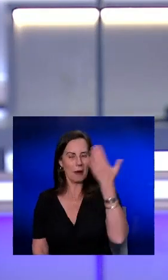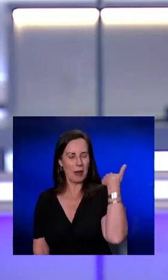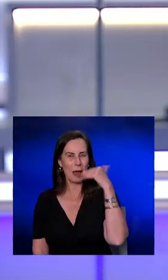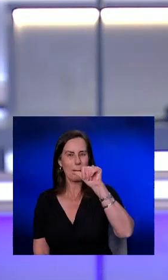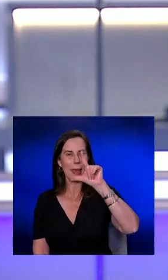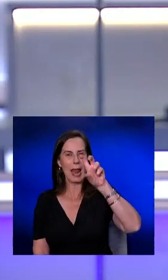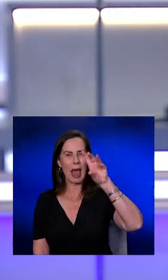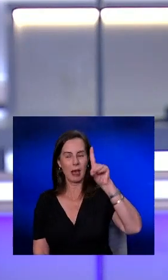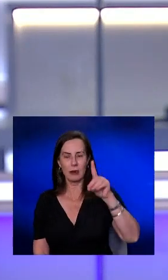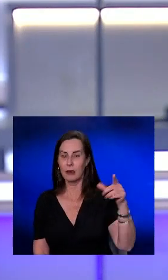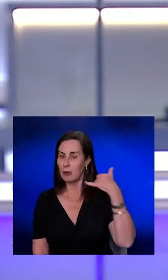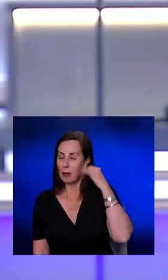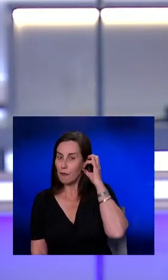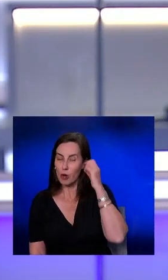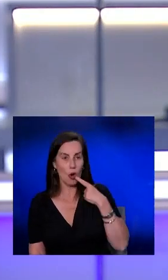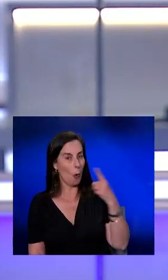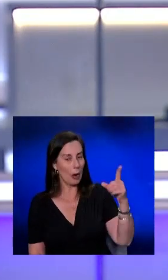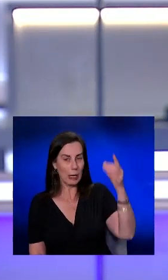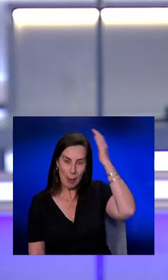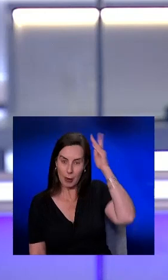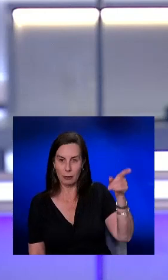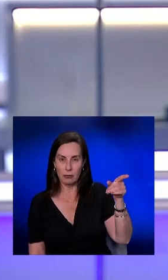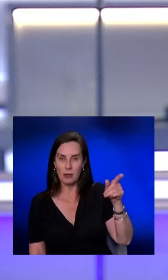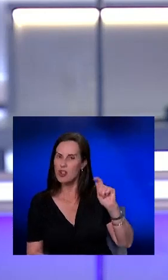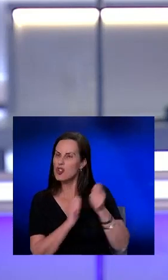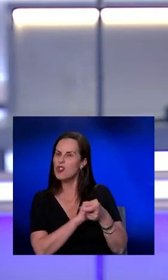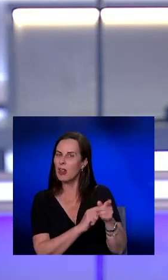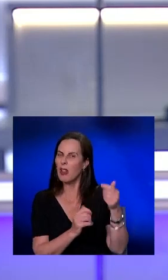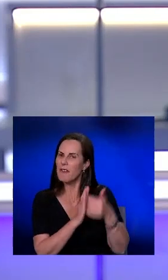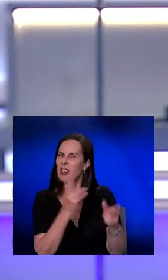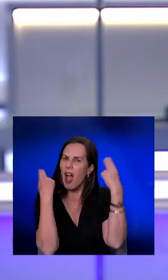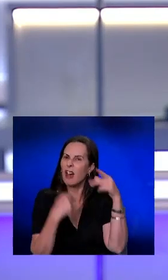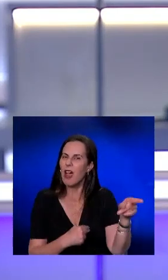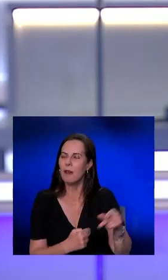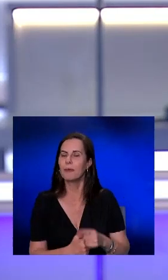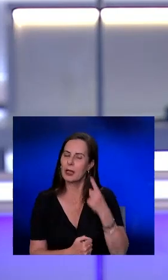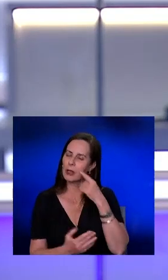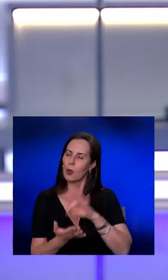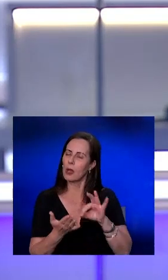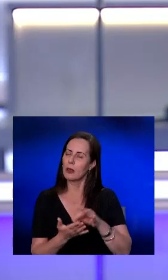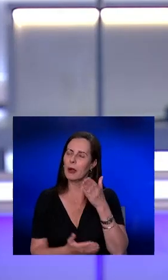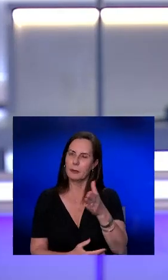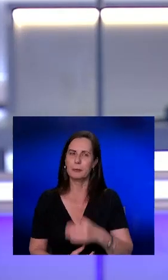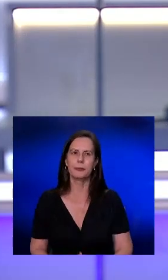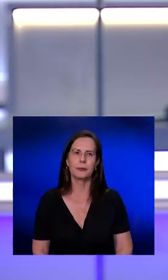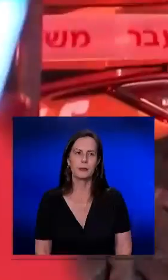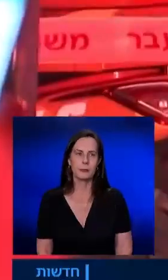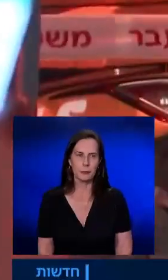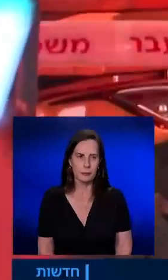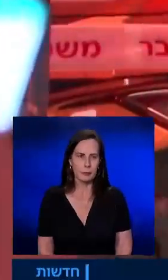באלעד, ובשיחה הזאת היא מתיחה בראש הממשלה, השתנית והתקפלת. מיכאל שבש, כתבנו הפוליטי, מביא את התיעוד הזה.